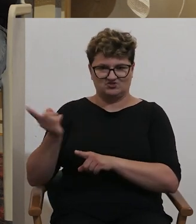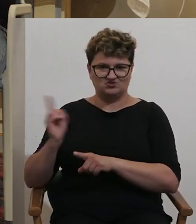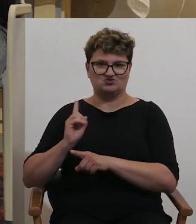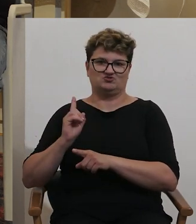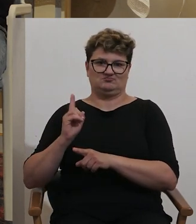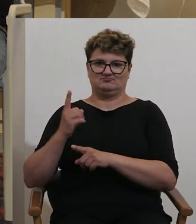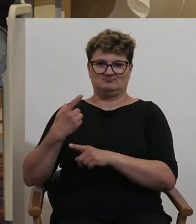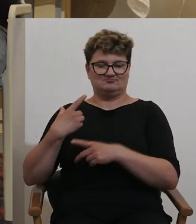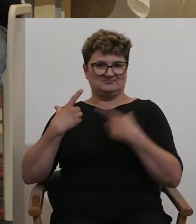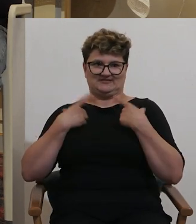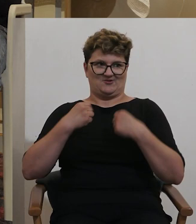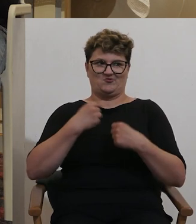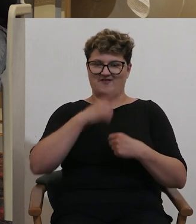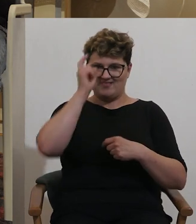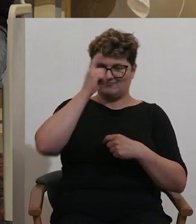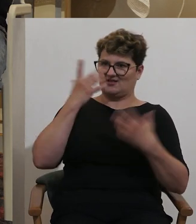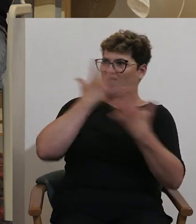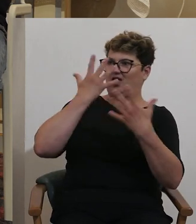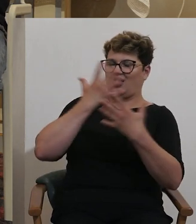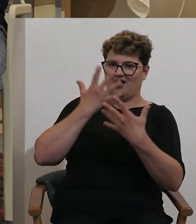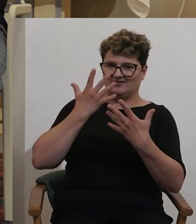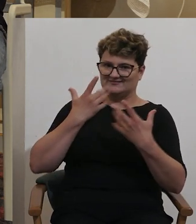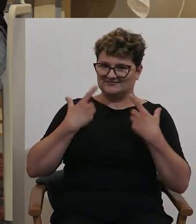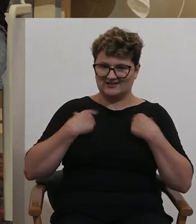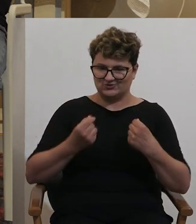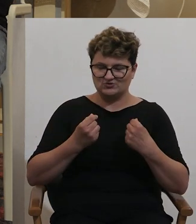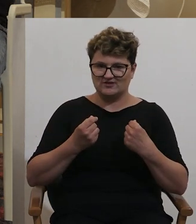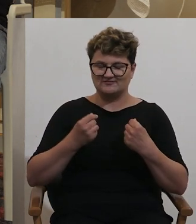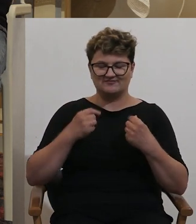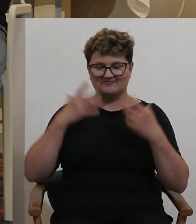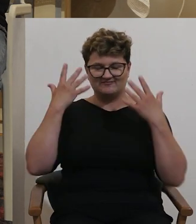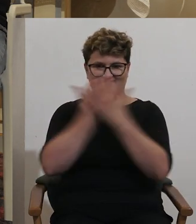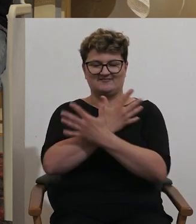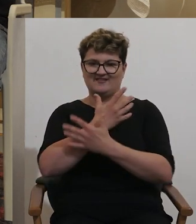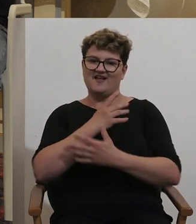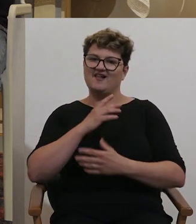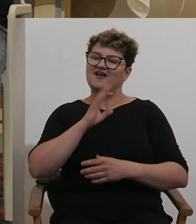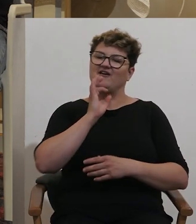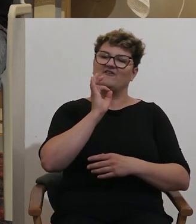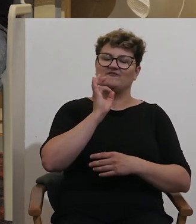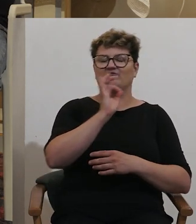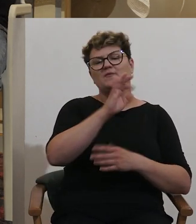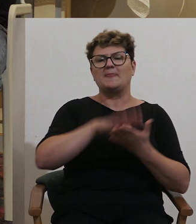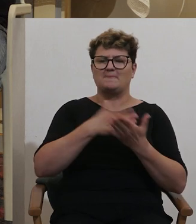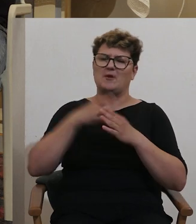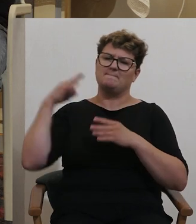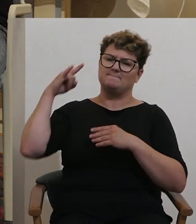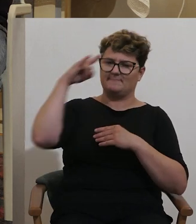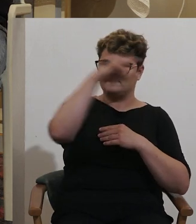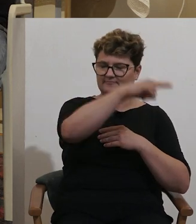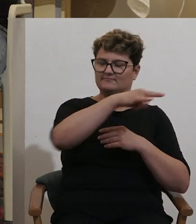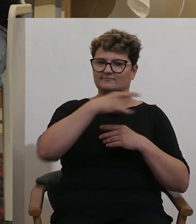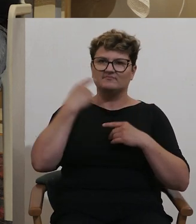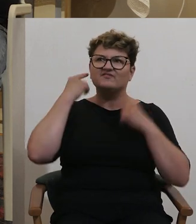które zaskoczyły bardzo Niemców. Niemcy nagle w słuchawkach swoich, piloci niemieccy, nagle